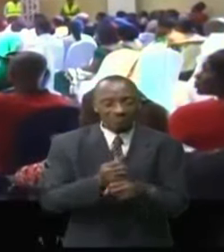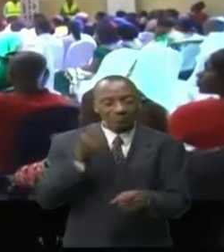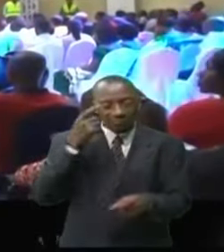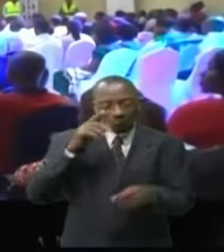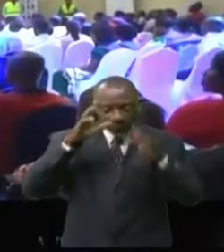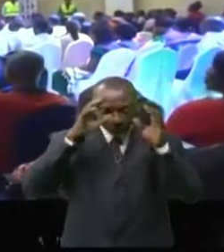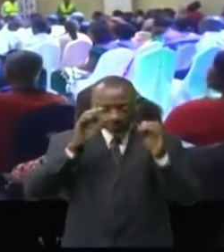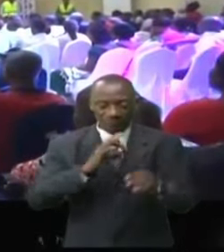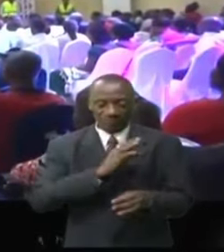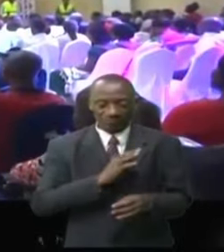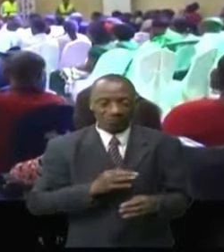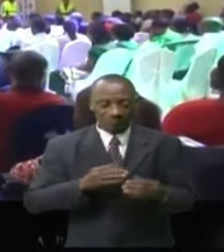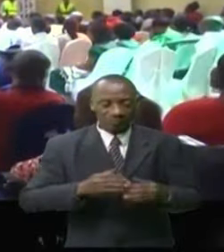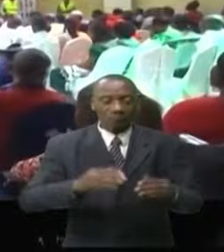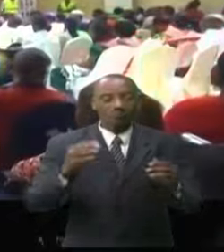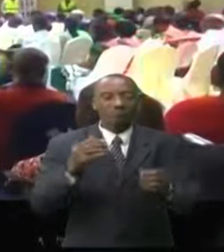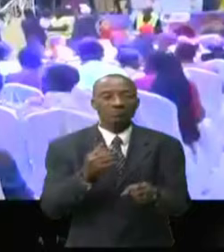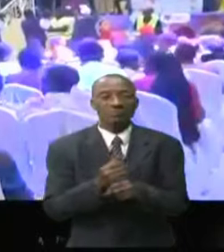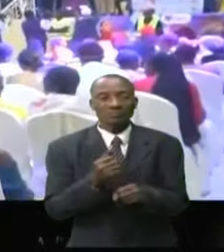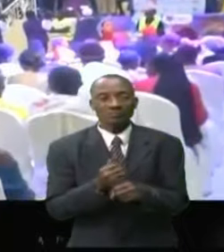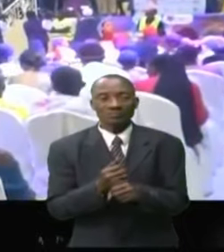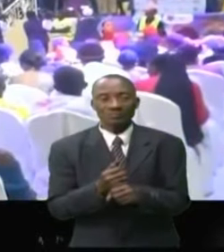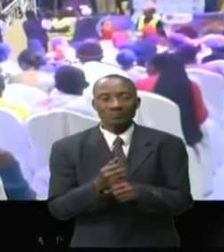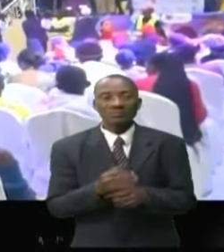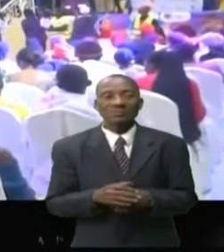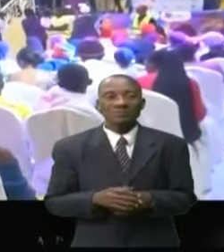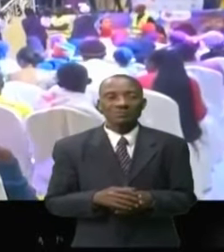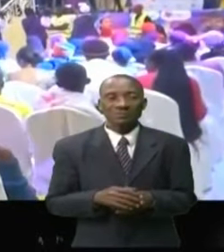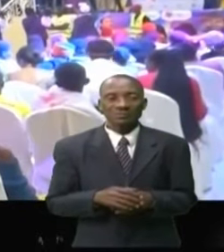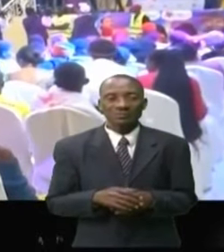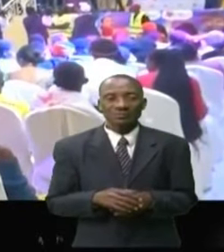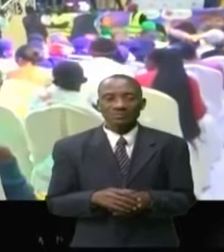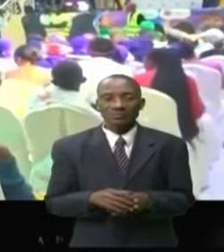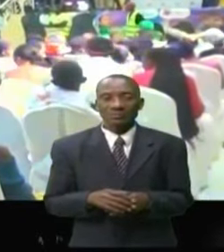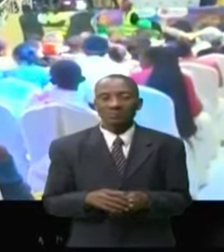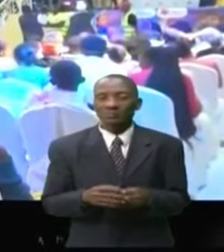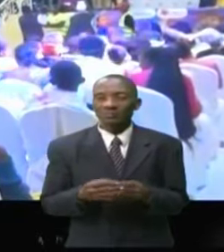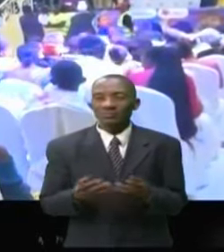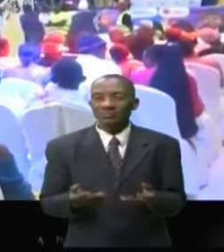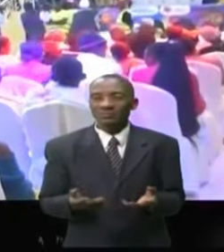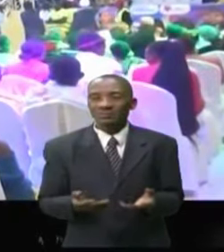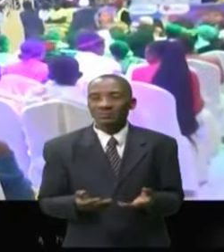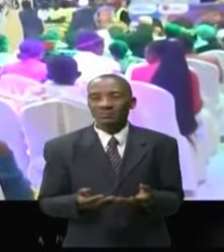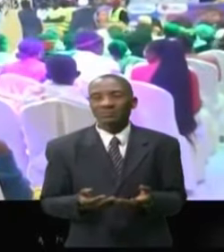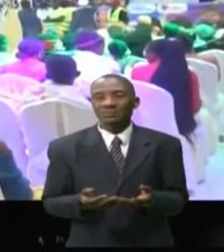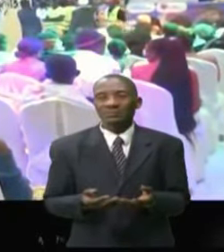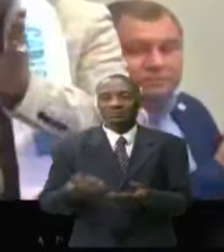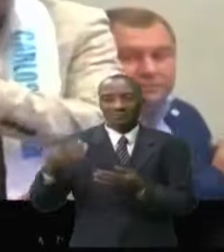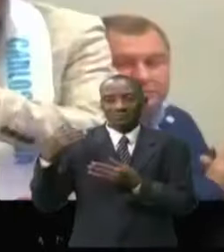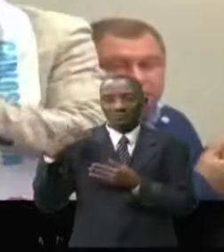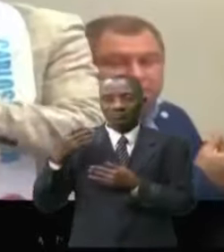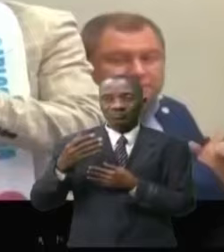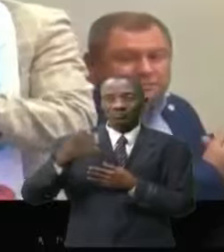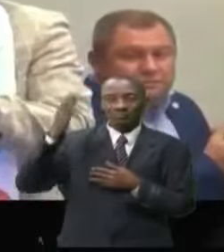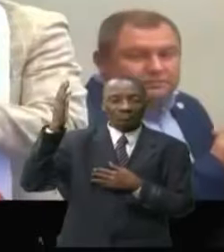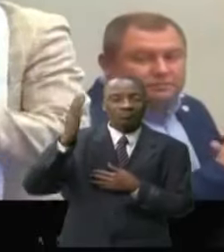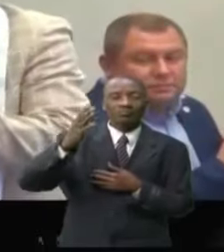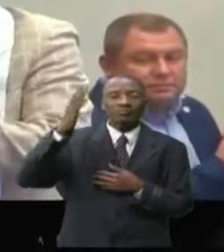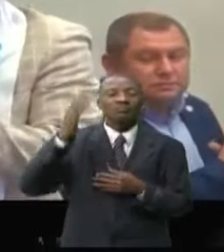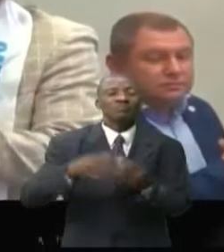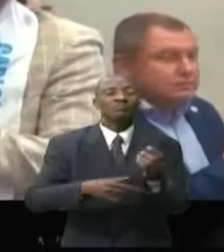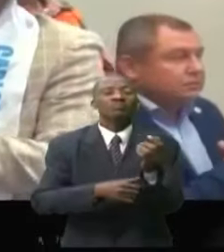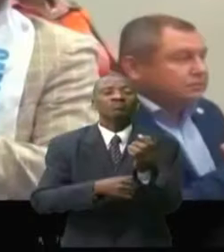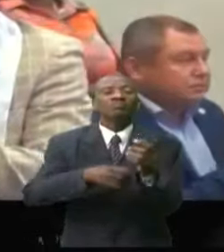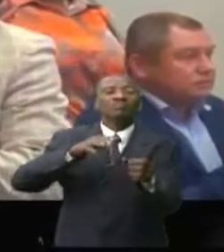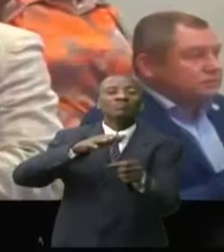son nom d'où son adhésion à l'Union sacré à travers son parti politique action commune pour la République en abrégé à ser sous la